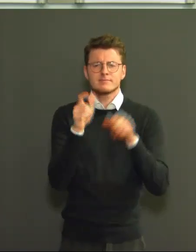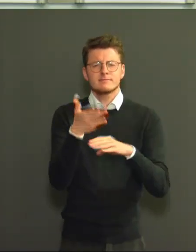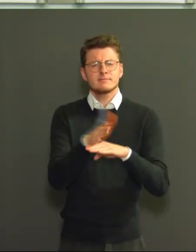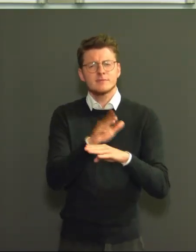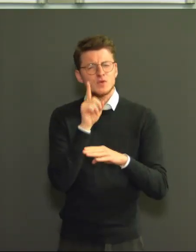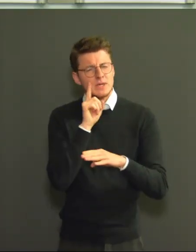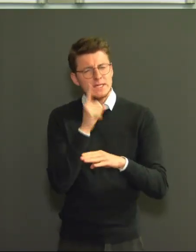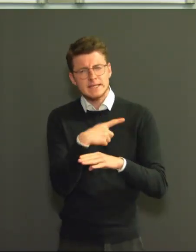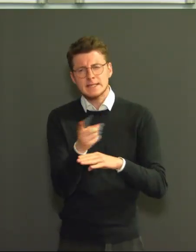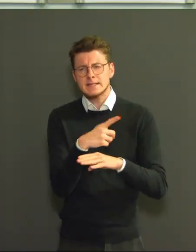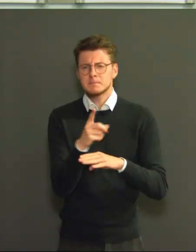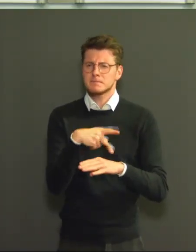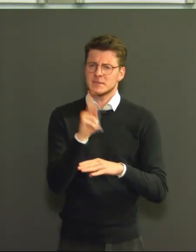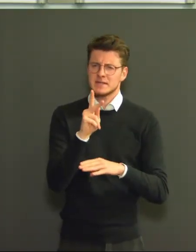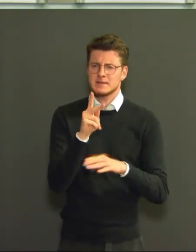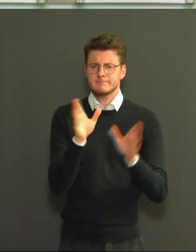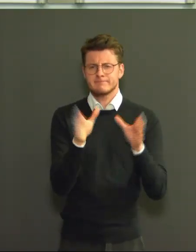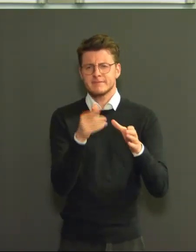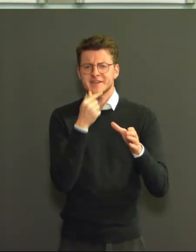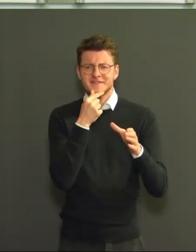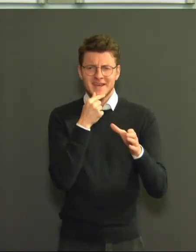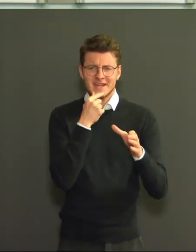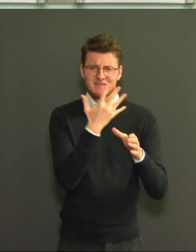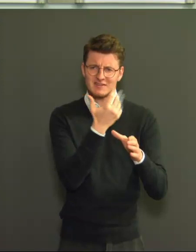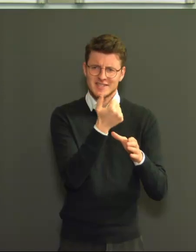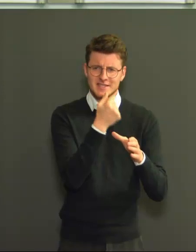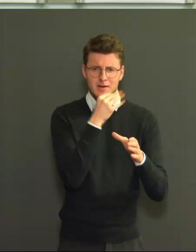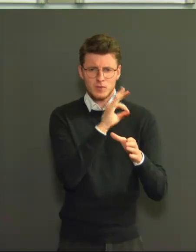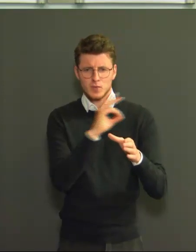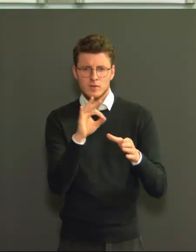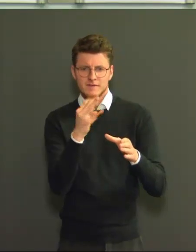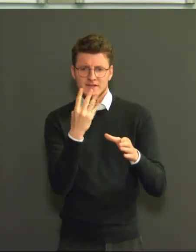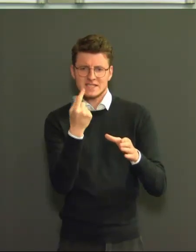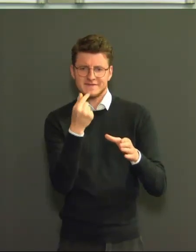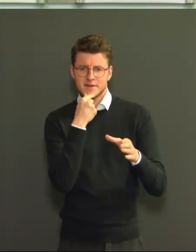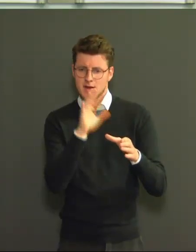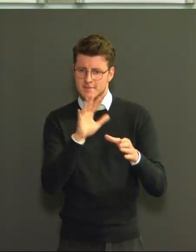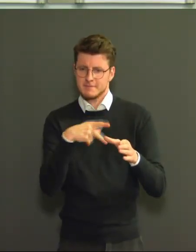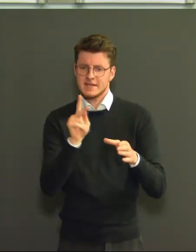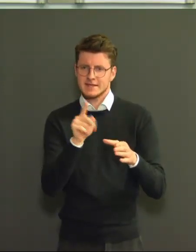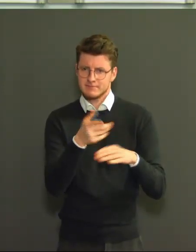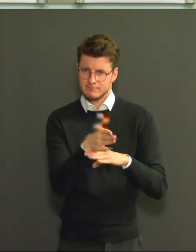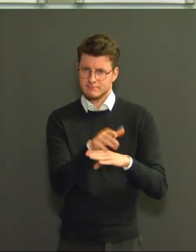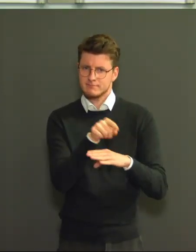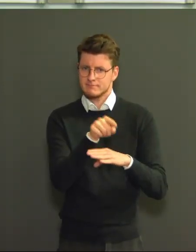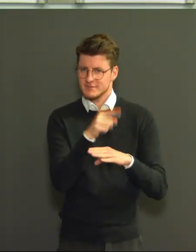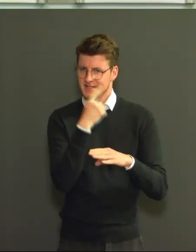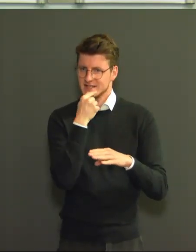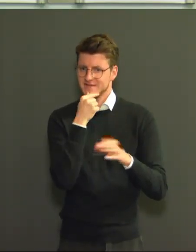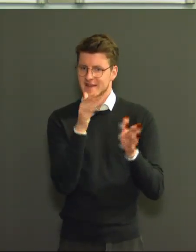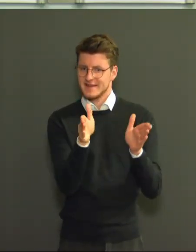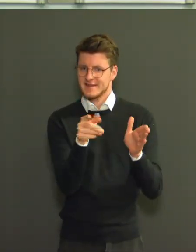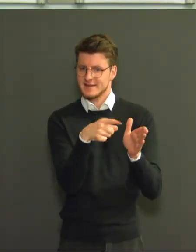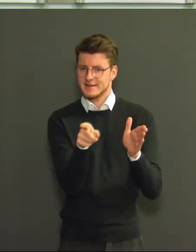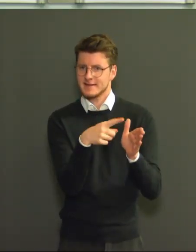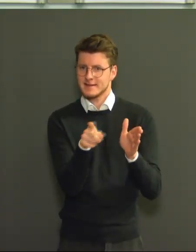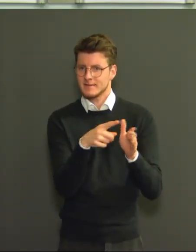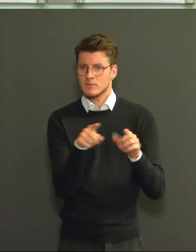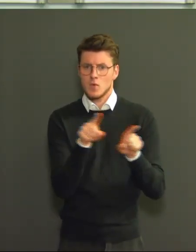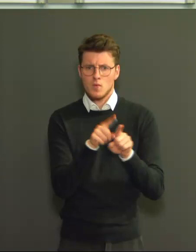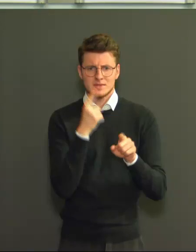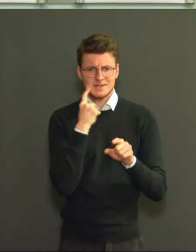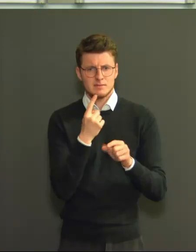in de leeftijdscategorie van 65 tot 74 jaar. En opmerkelijk is ook dat er